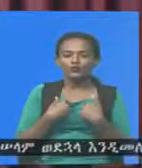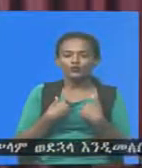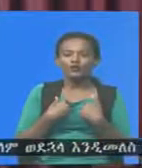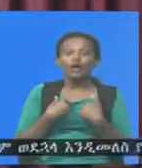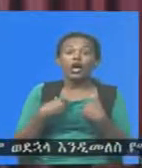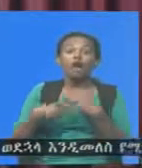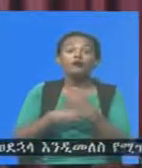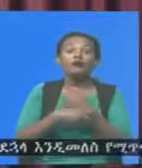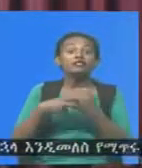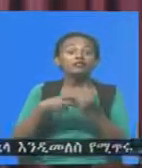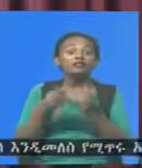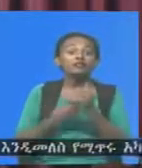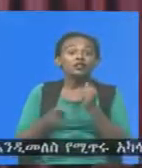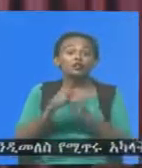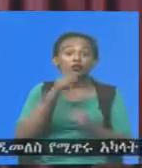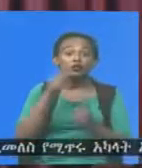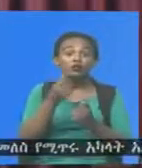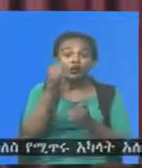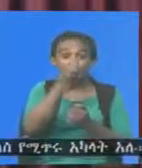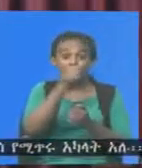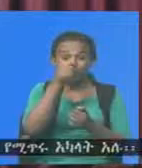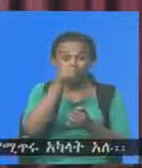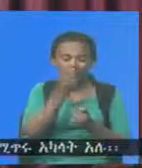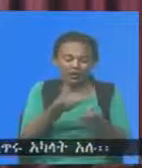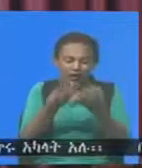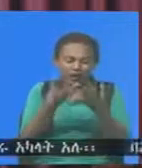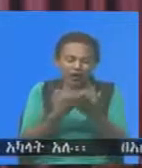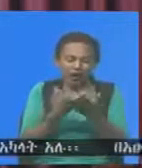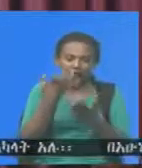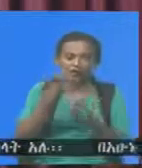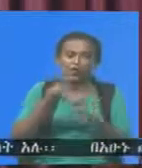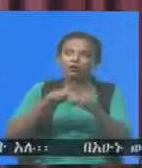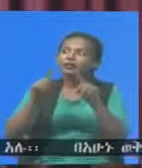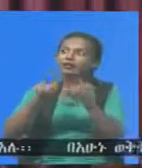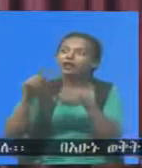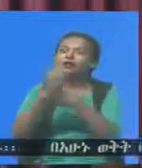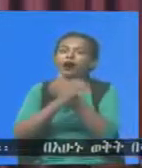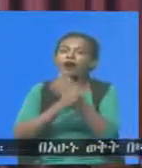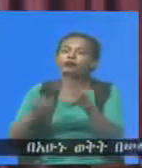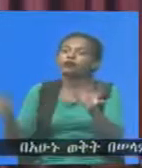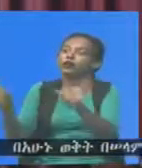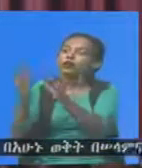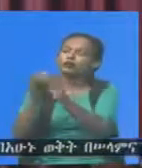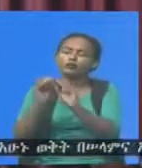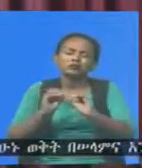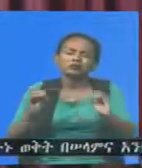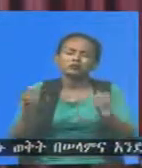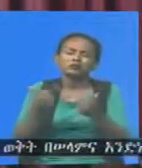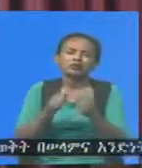መዝረፍ ብቻ ሳይሆን የኢትዮጵያ በርካታ ሀብት በተለያየ ሀገር ተከማችቷል፣ ምንም ጥርጥር የለውም።